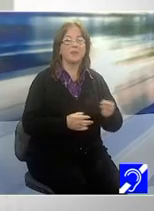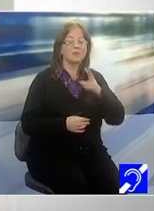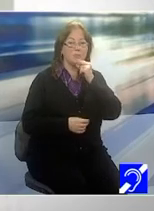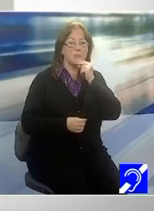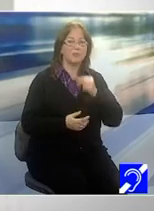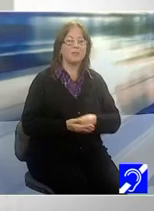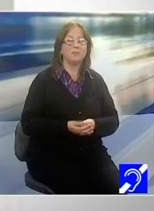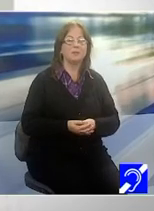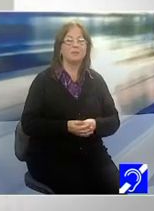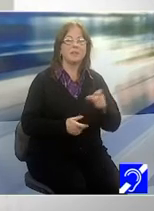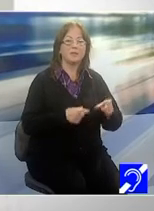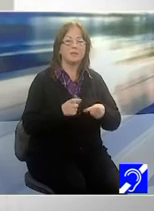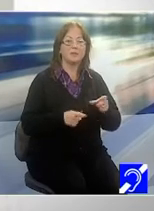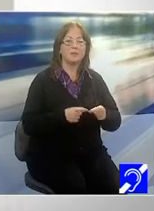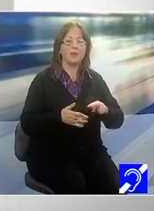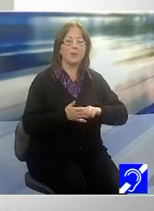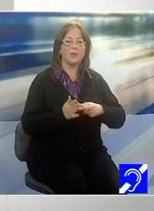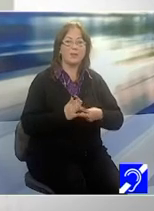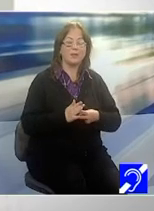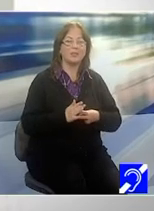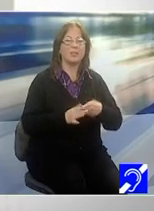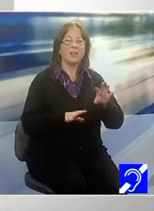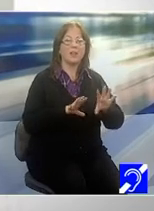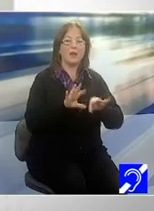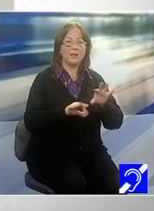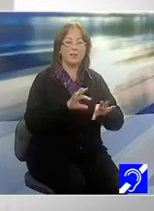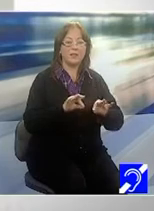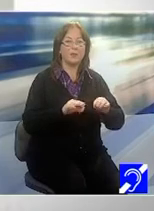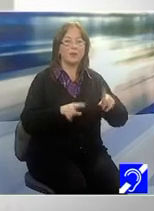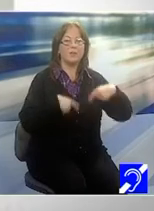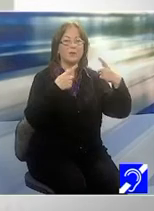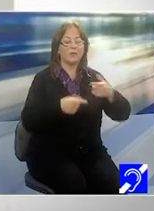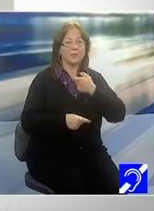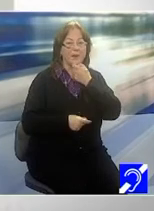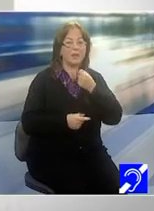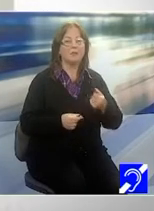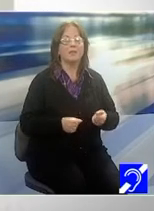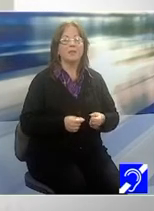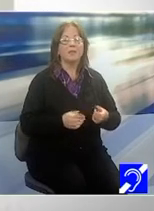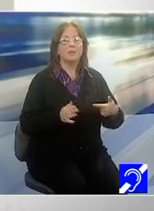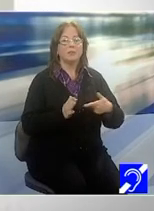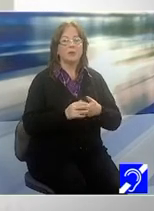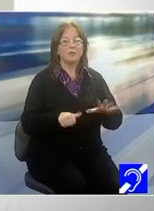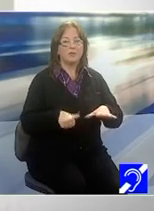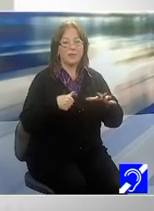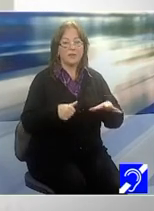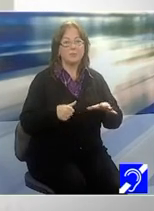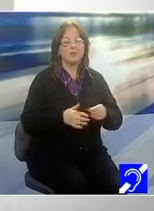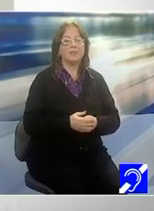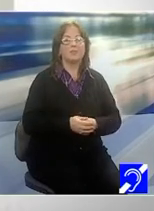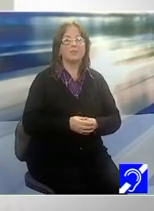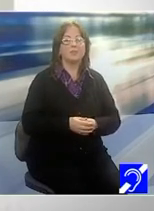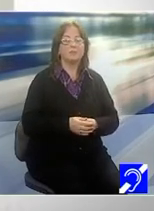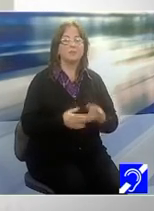organizarea fără probleme a alegerilor de anul viitor și aici e implicită situația din diaspora. Asta e iarăși o chestiune